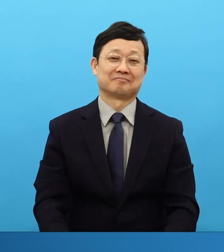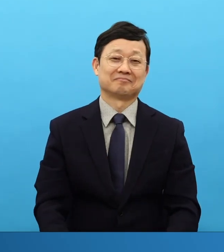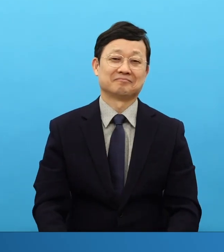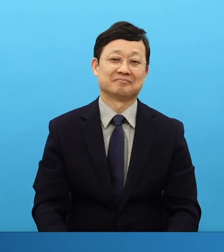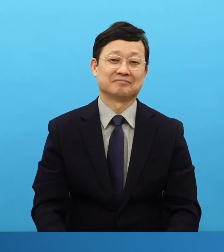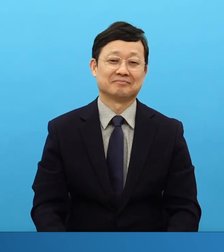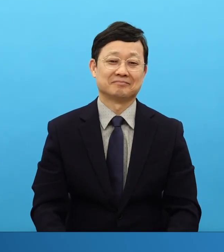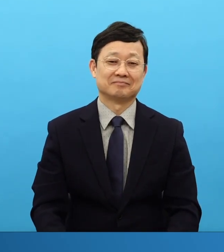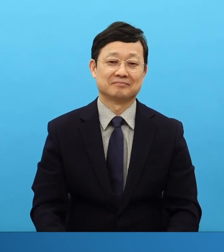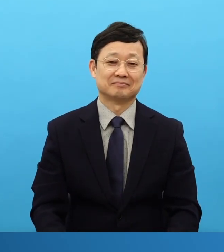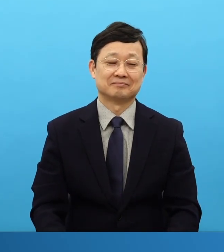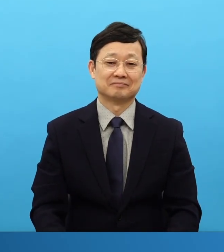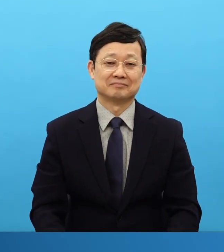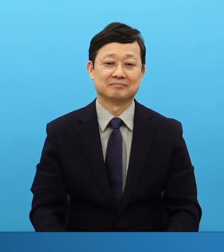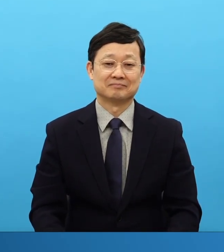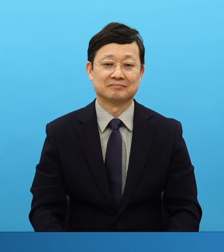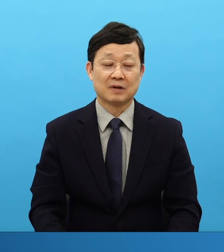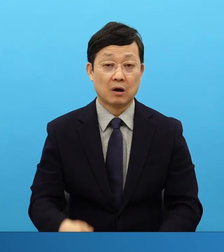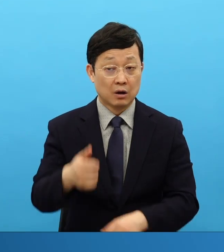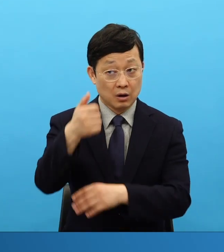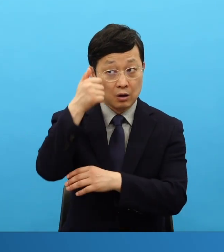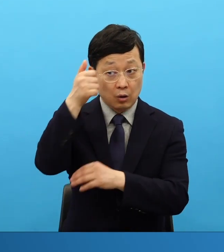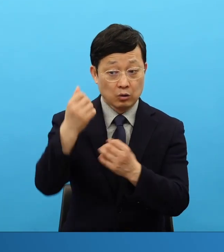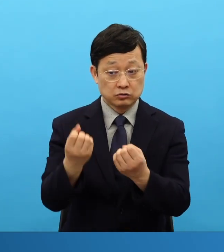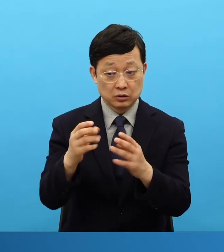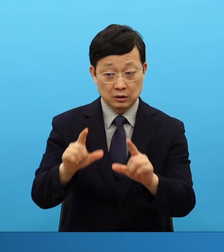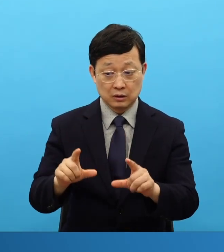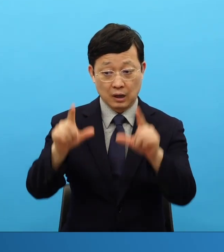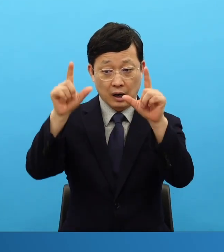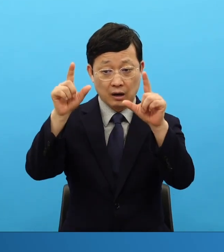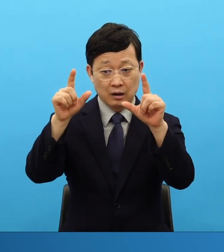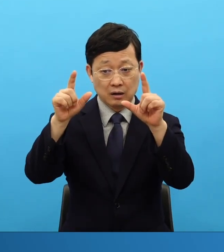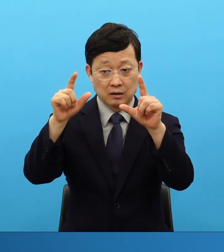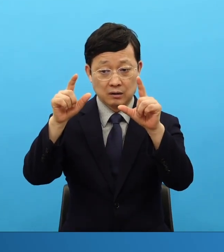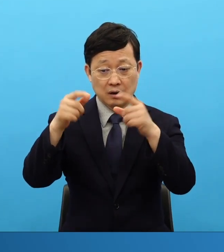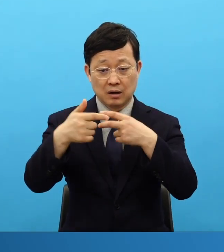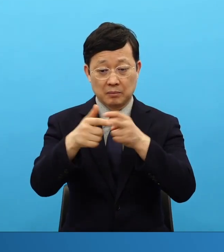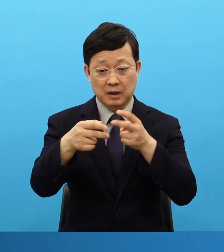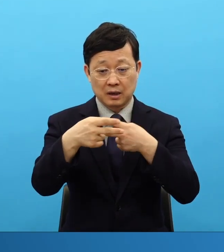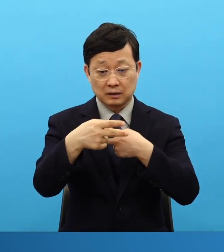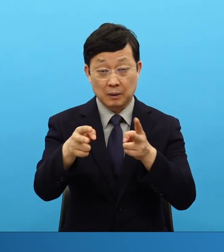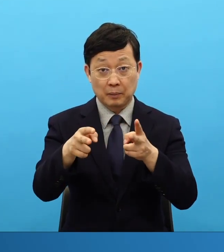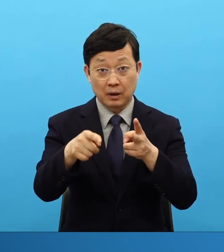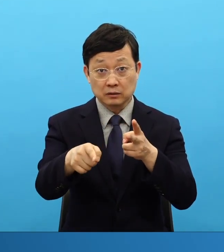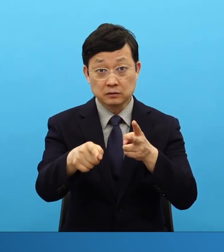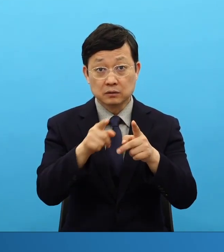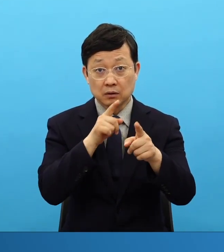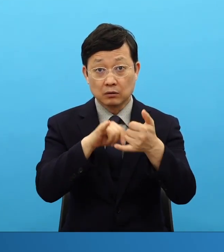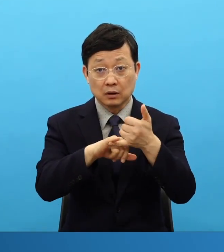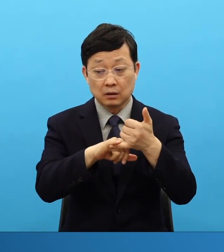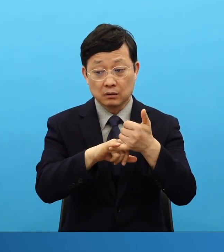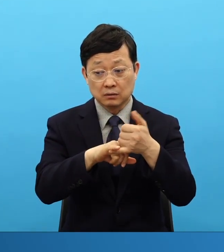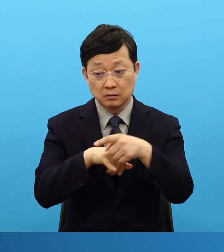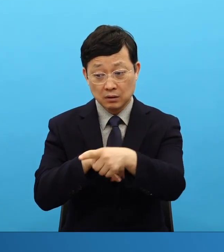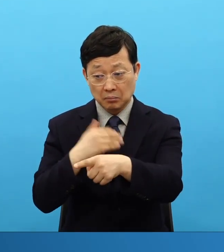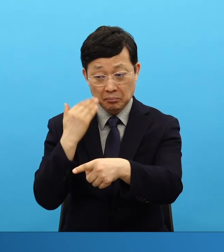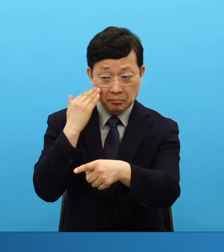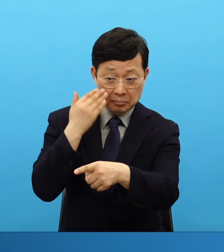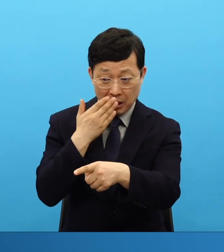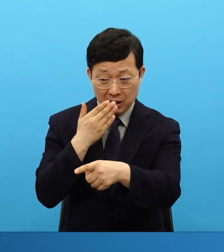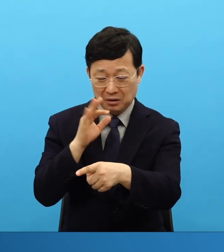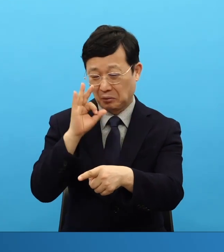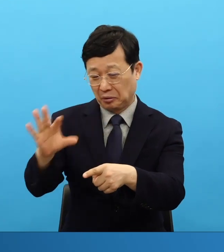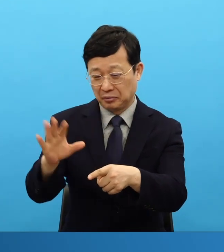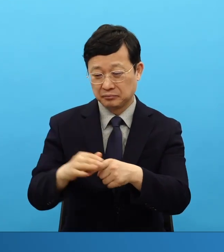드디어 오순절 날이 이미 이르매. Finally, when the day of Pentecost came. 누가 막겠어요? Who can stop this? 지금